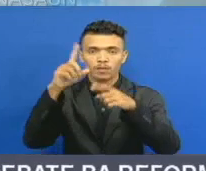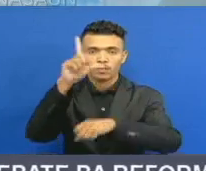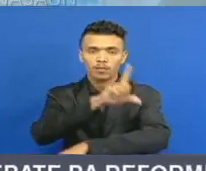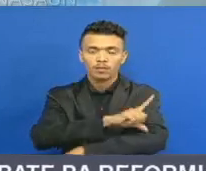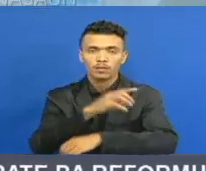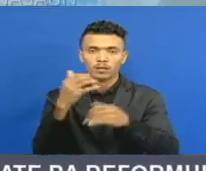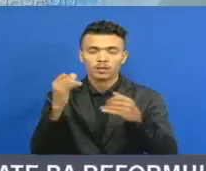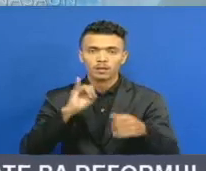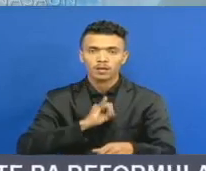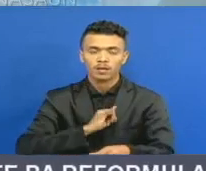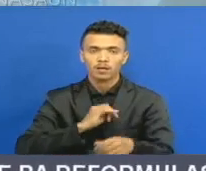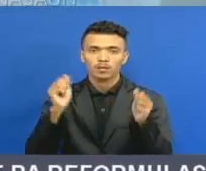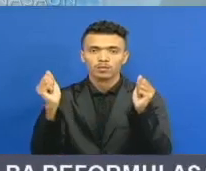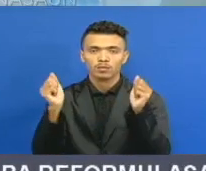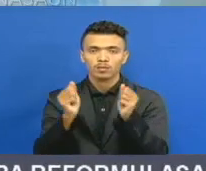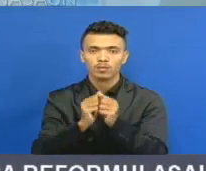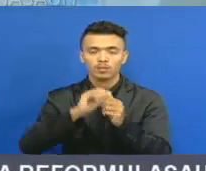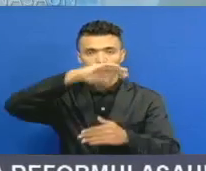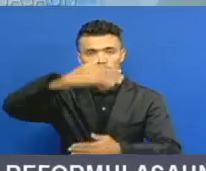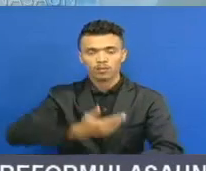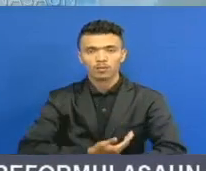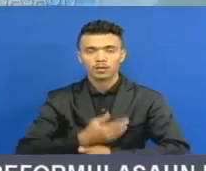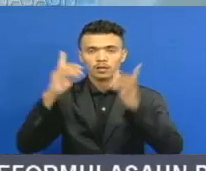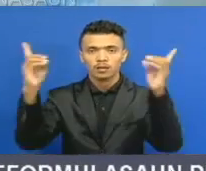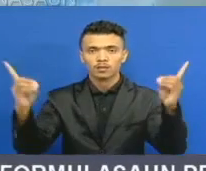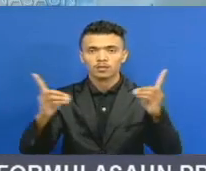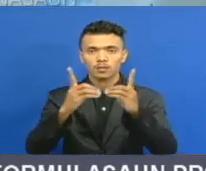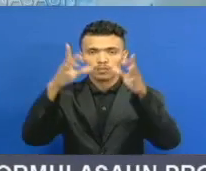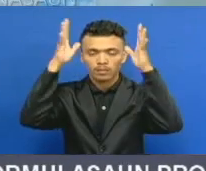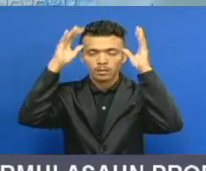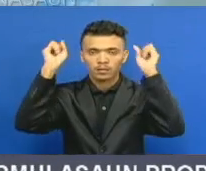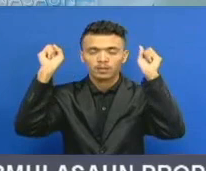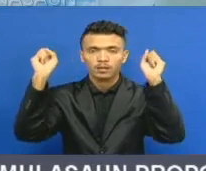ho itani oan mai hasuru abo presidenti maiske lafo